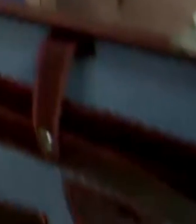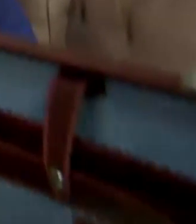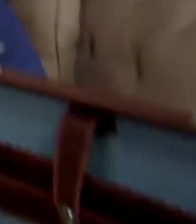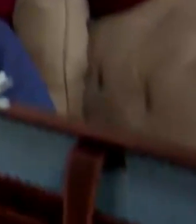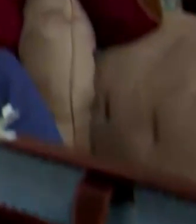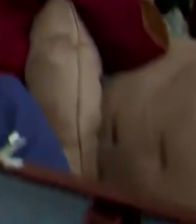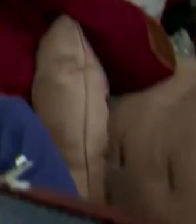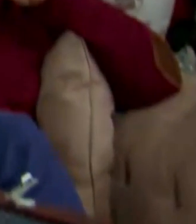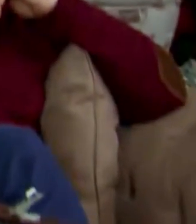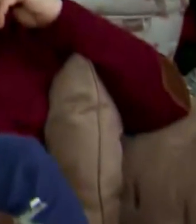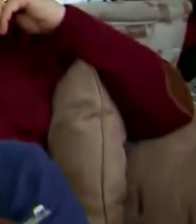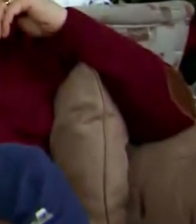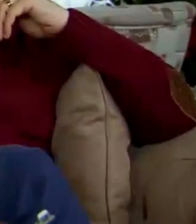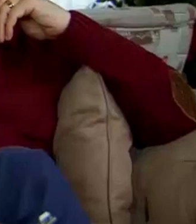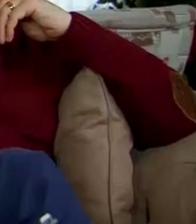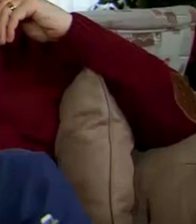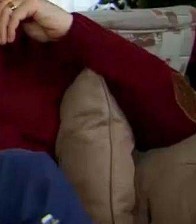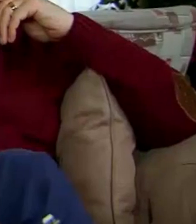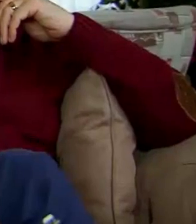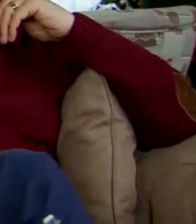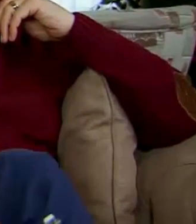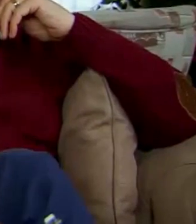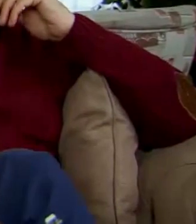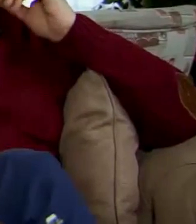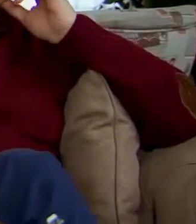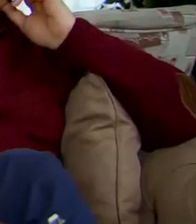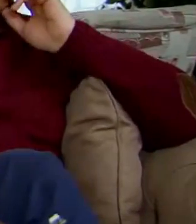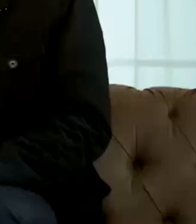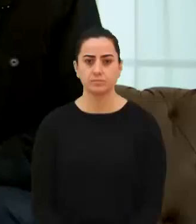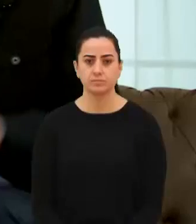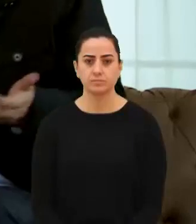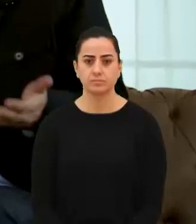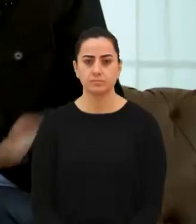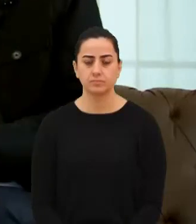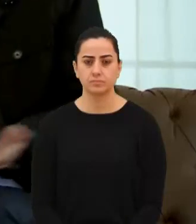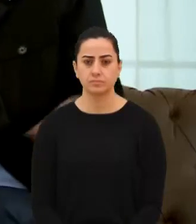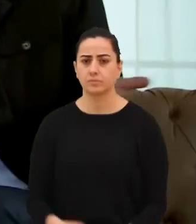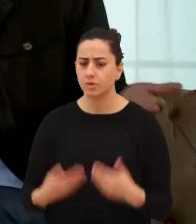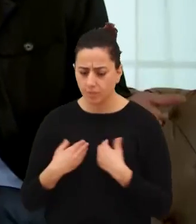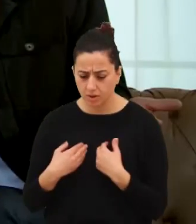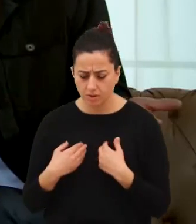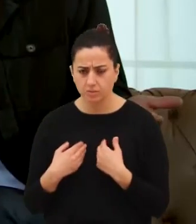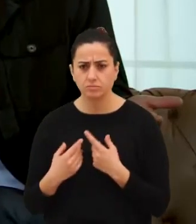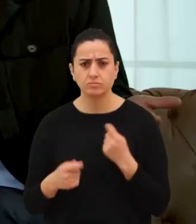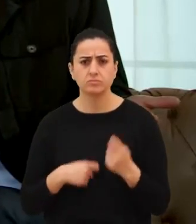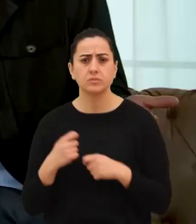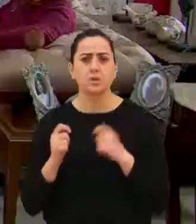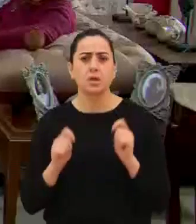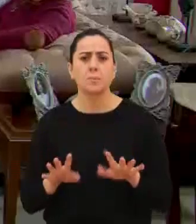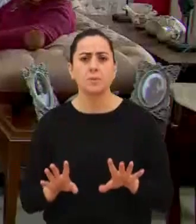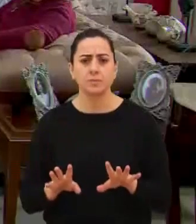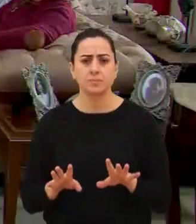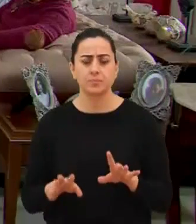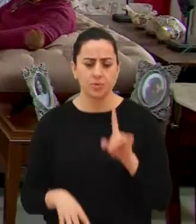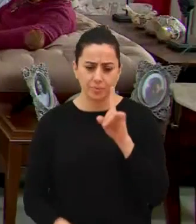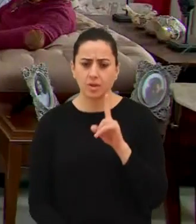Çanta sehpanın üzerinde. Kemal ile Mahmut hayretler içinde çantaya bakıyorlar. Ya ben kafama göre bir şey yapmadım ya. Ha